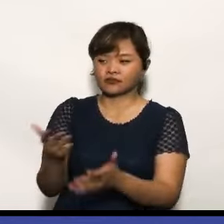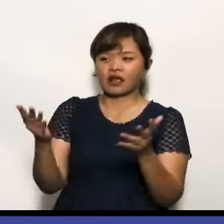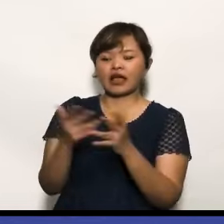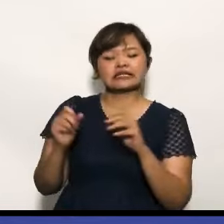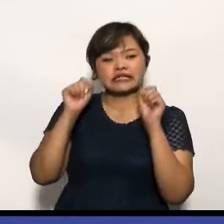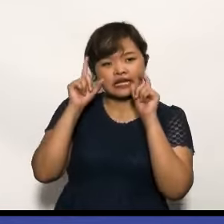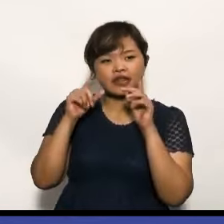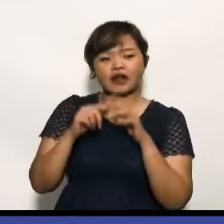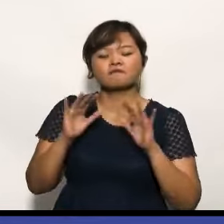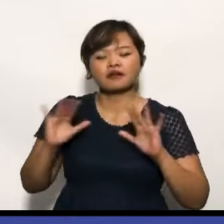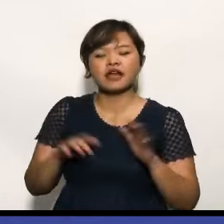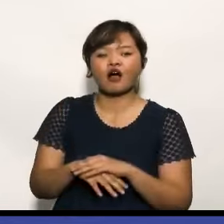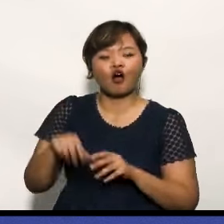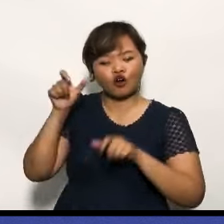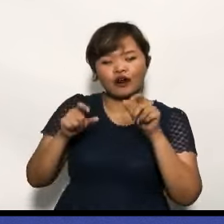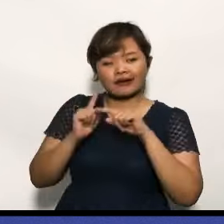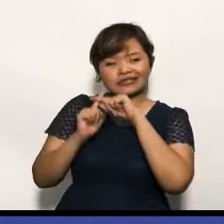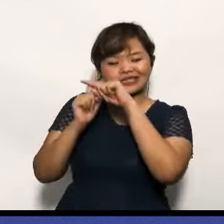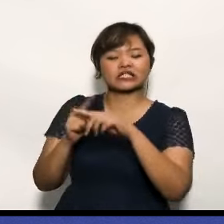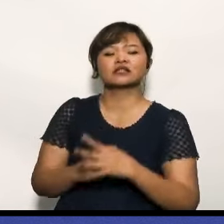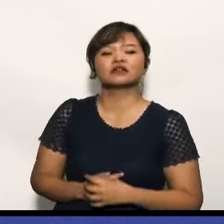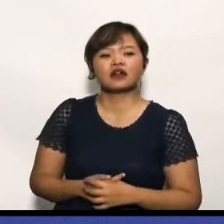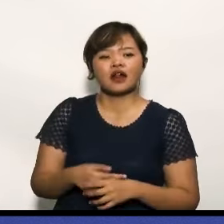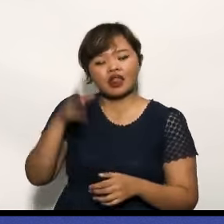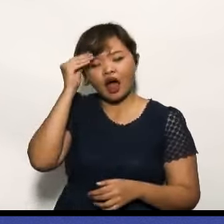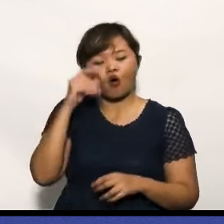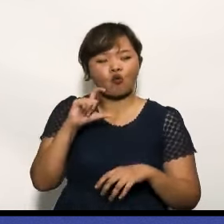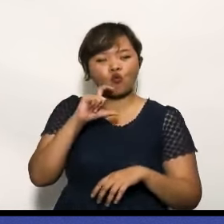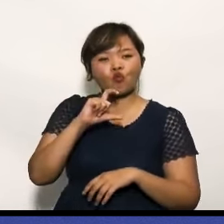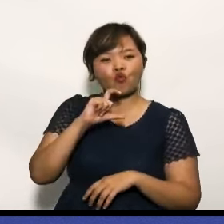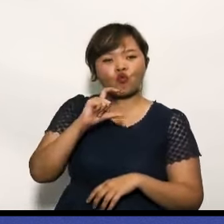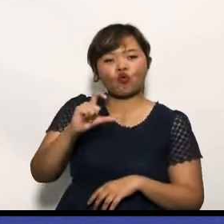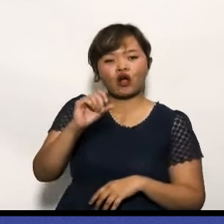saudara sadar banyak orang Kristen itu tahu come,